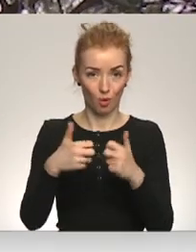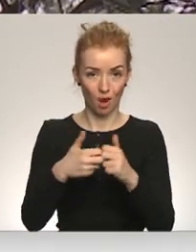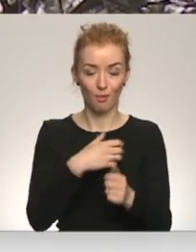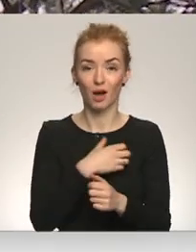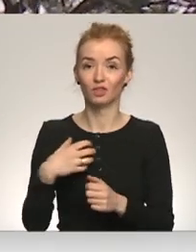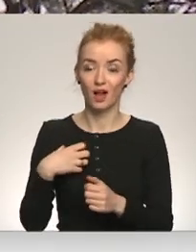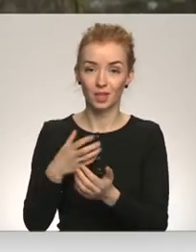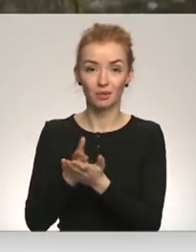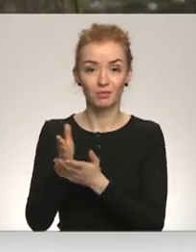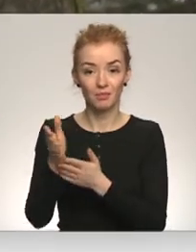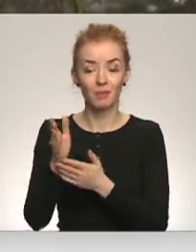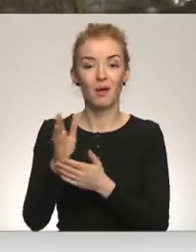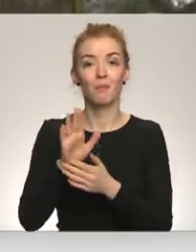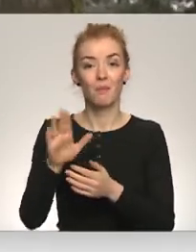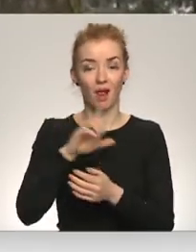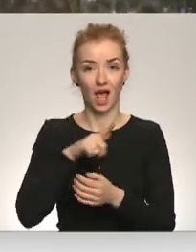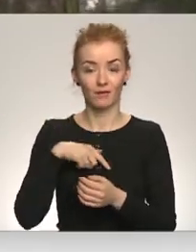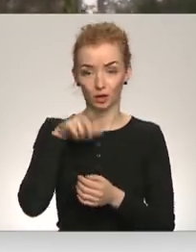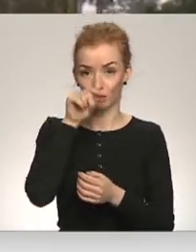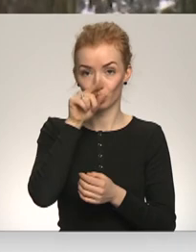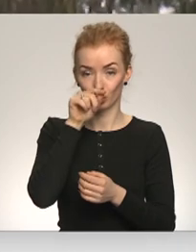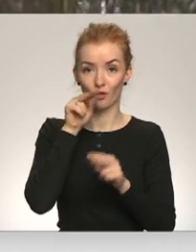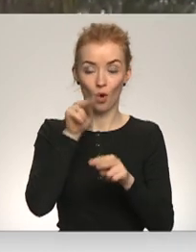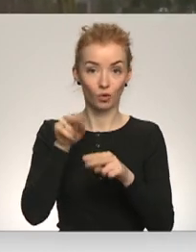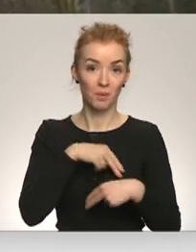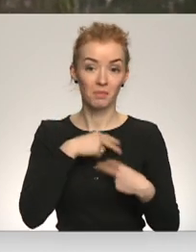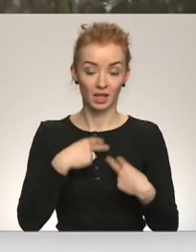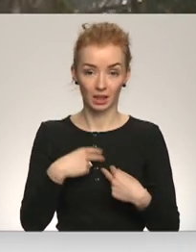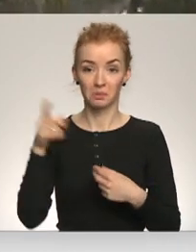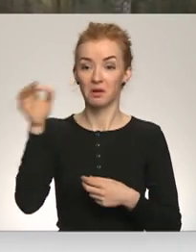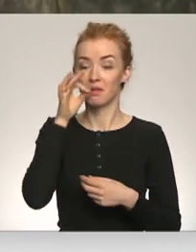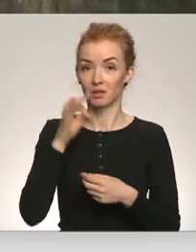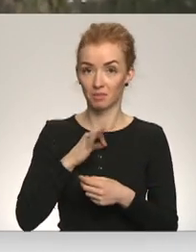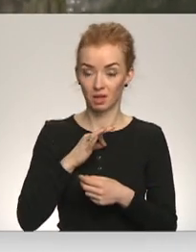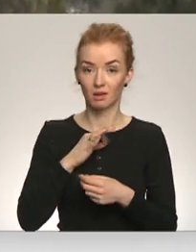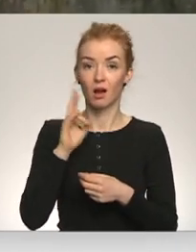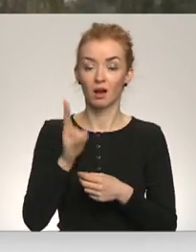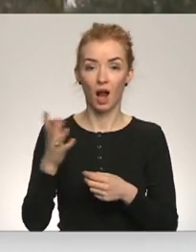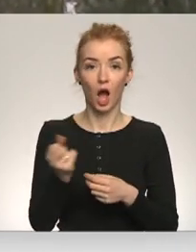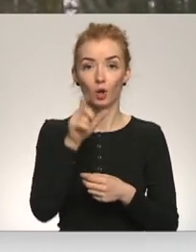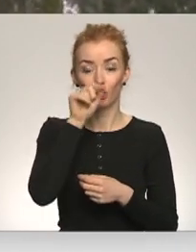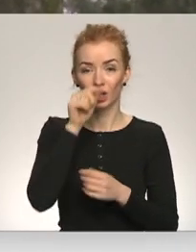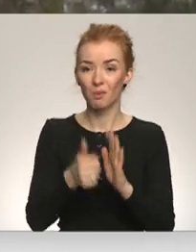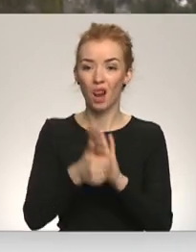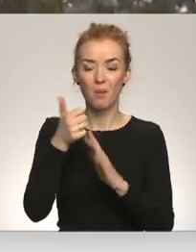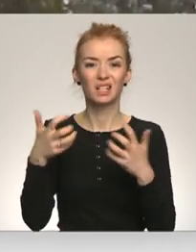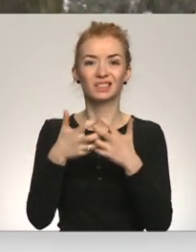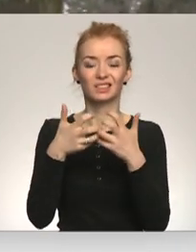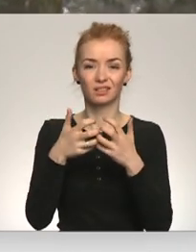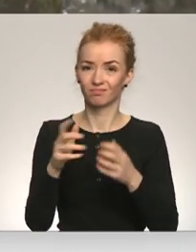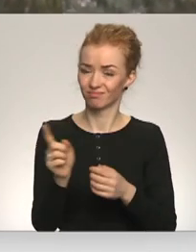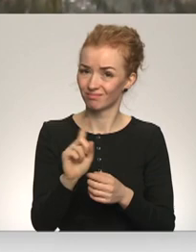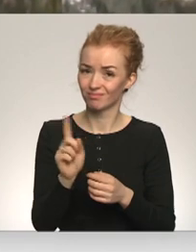pašvaldība vērsās pēc padoma Latvijas ornitoloģijas biedrībā. Saņemtajā atbildē ir uzsvērts, ka ar putniem labāk nekarot un ka